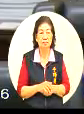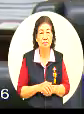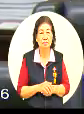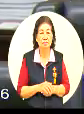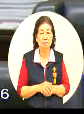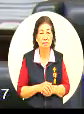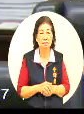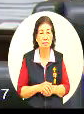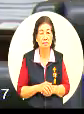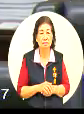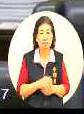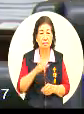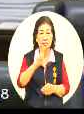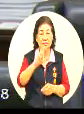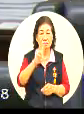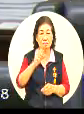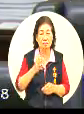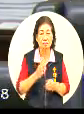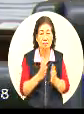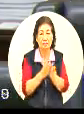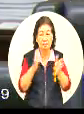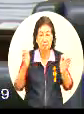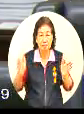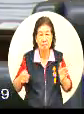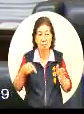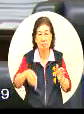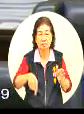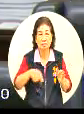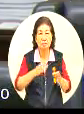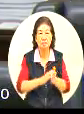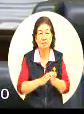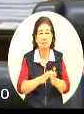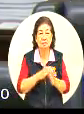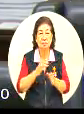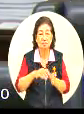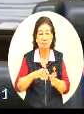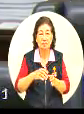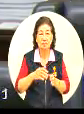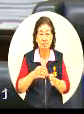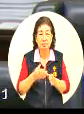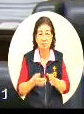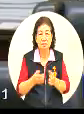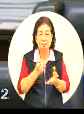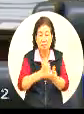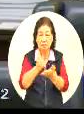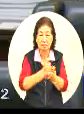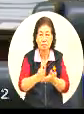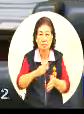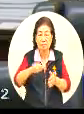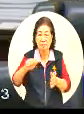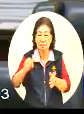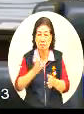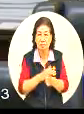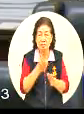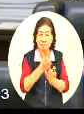哦，咱七十七期的从化区哦，这货柜囤化区，那交通非常危险。